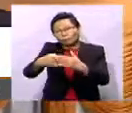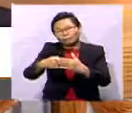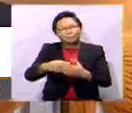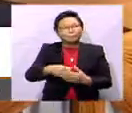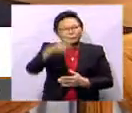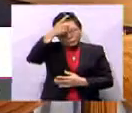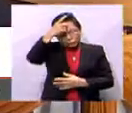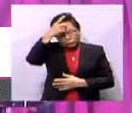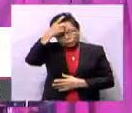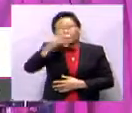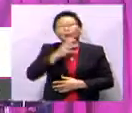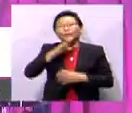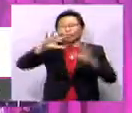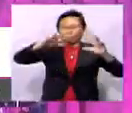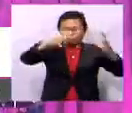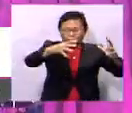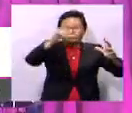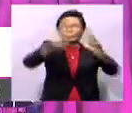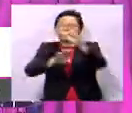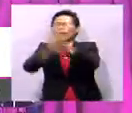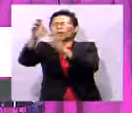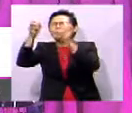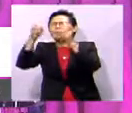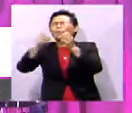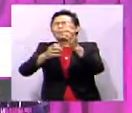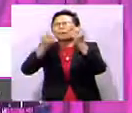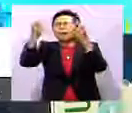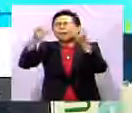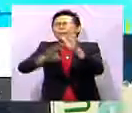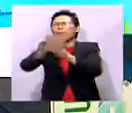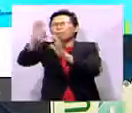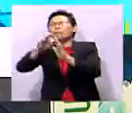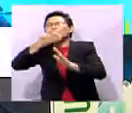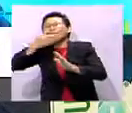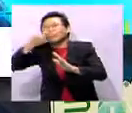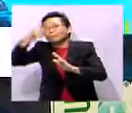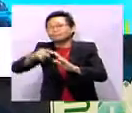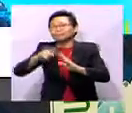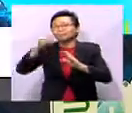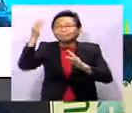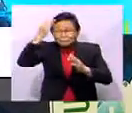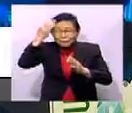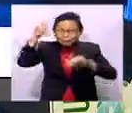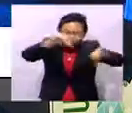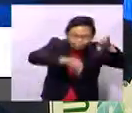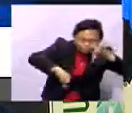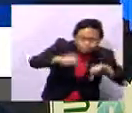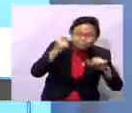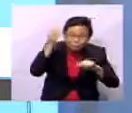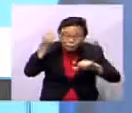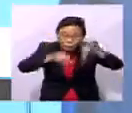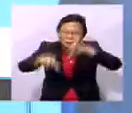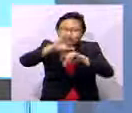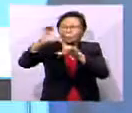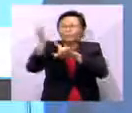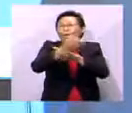Jelas Datuk Sri Madius, sedunia perlu membangunkan lebih ramai generasi muda yang berliterasi saintifik serta membudayakan